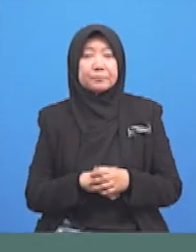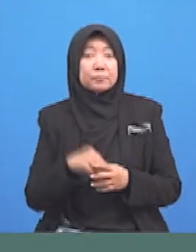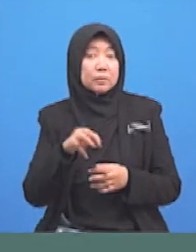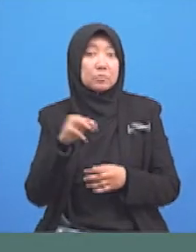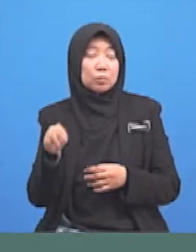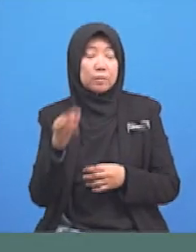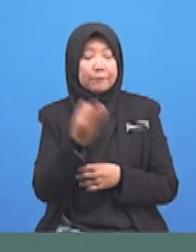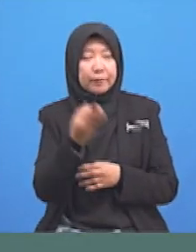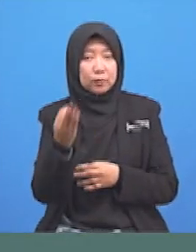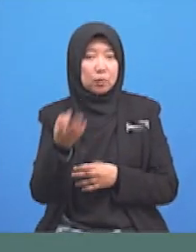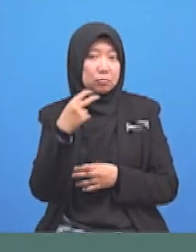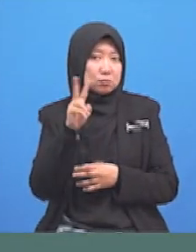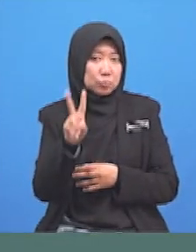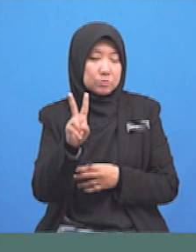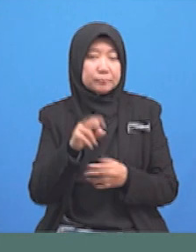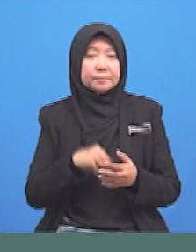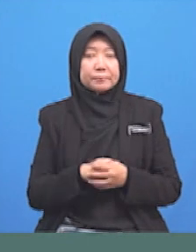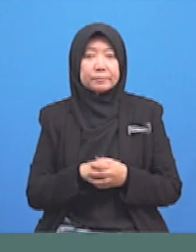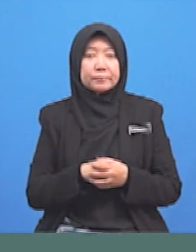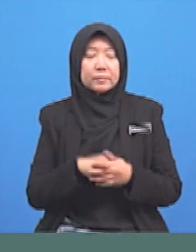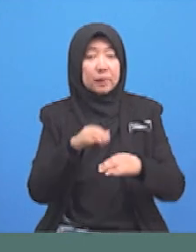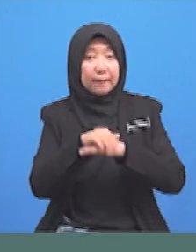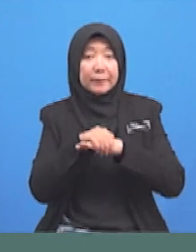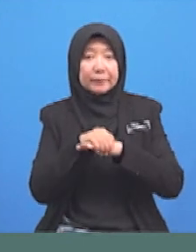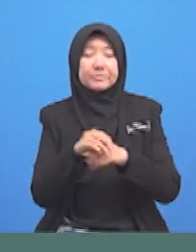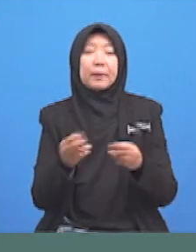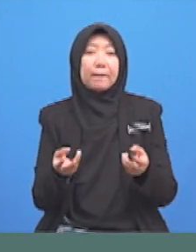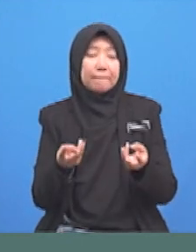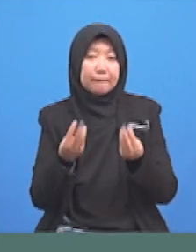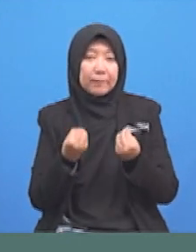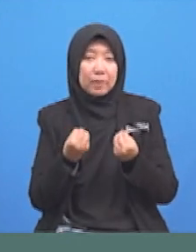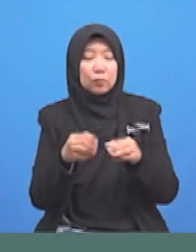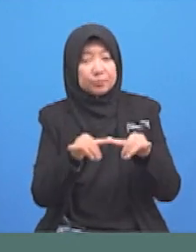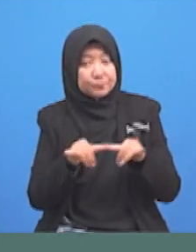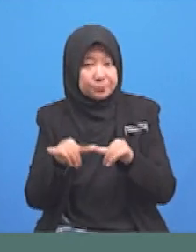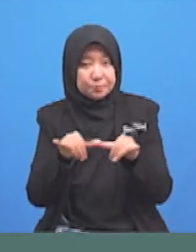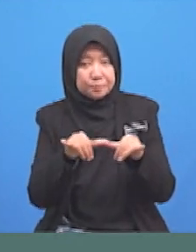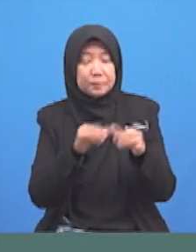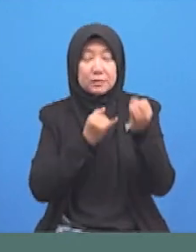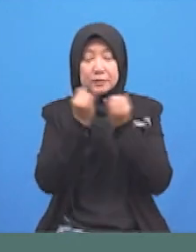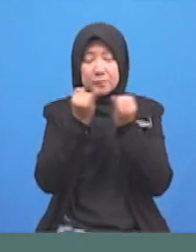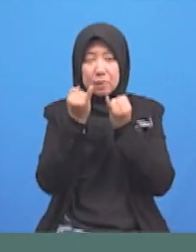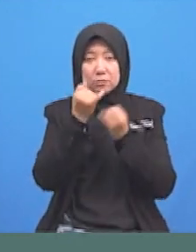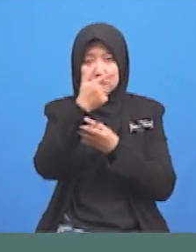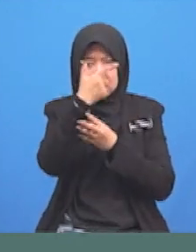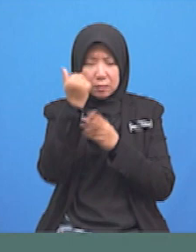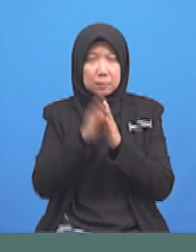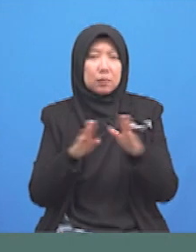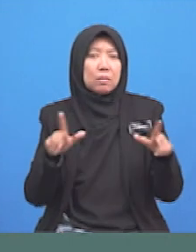Murid-murid, faktor yang kedua ialah pihak British mahu menyeragamkan pentadbiran kerana